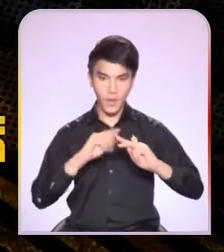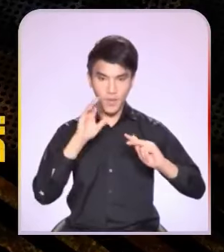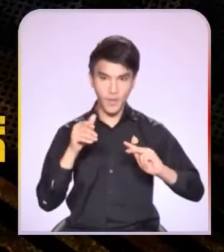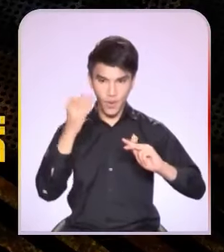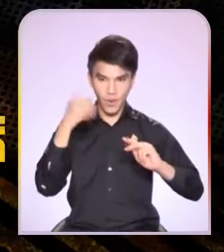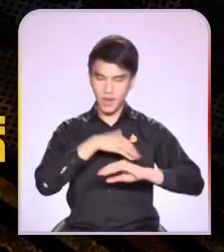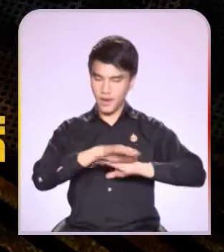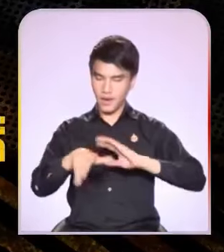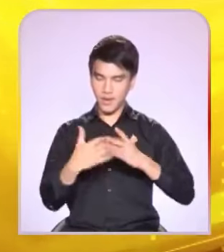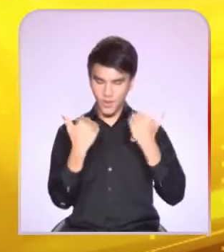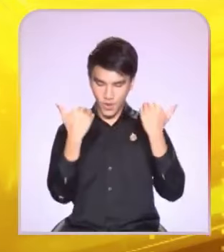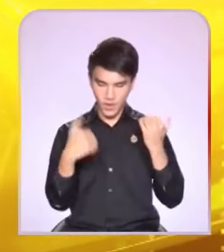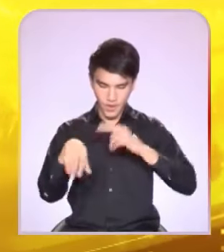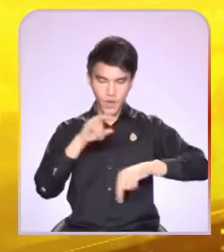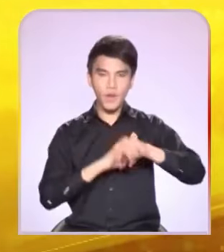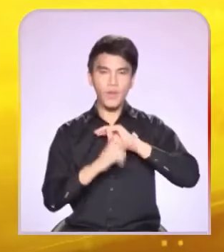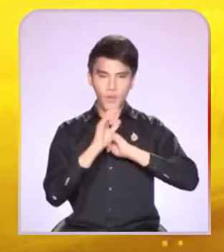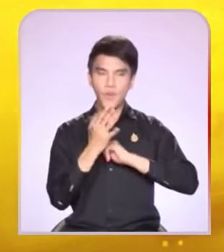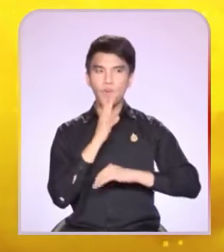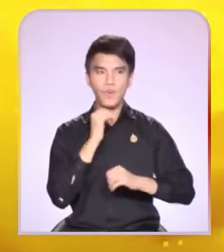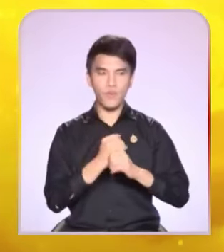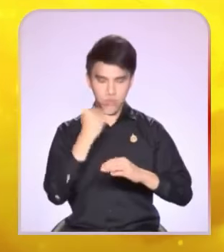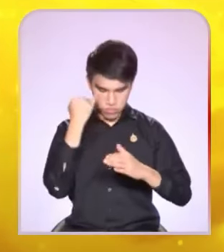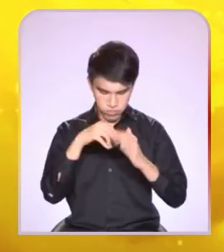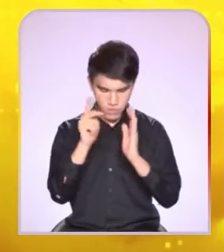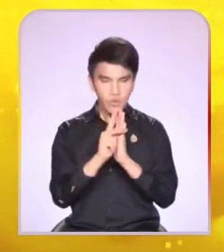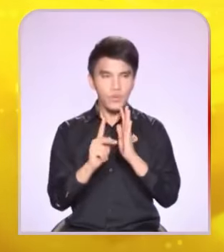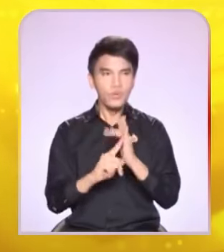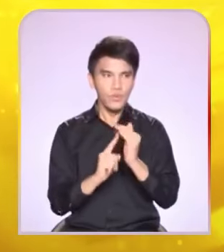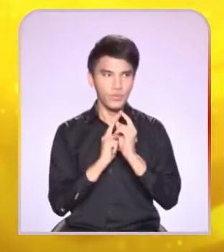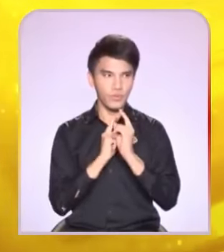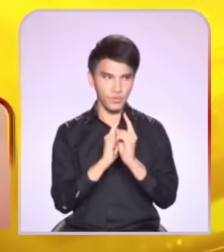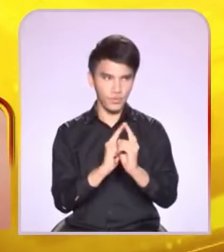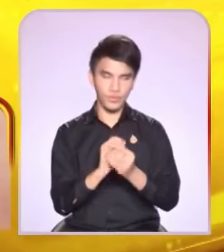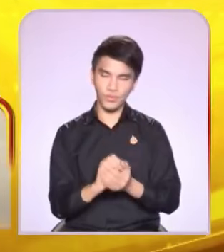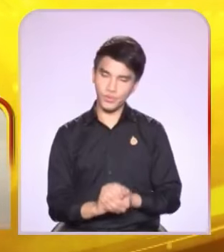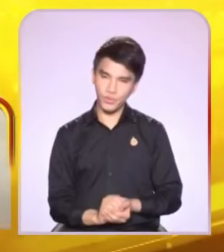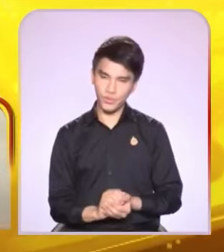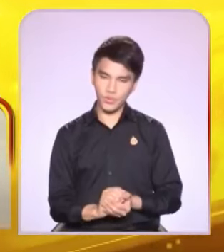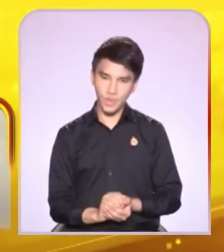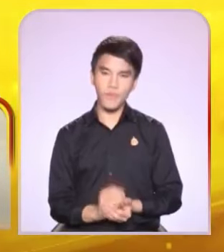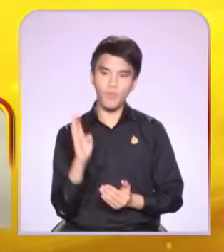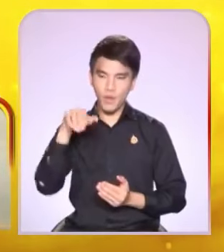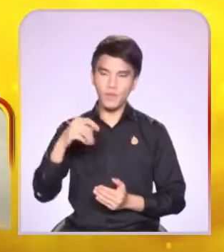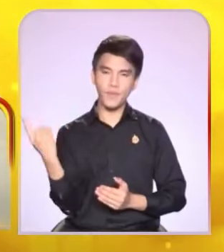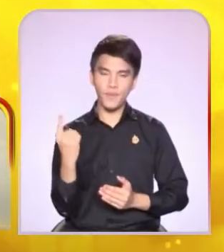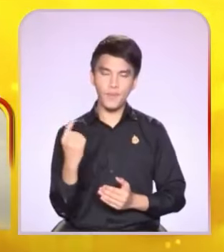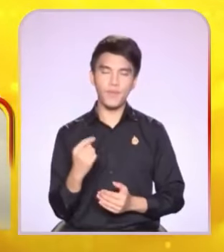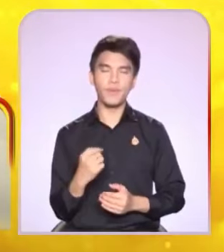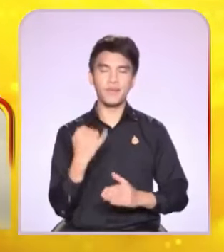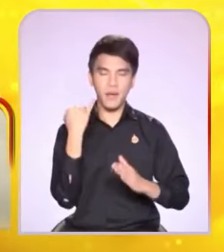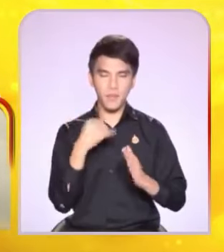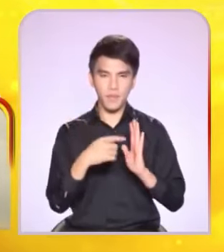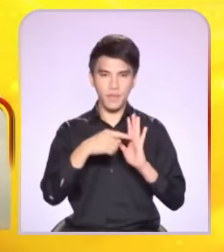กทั้งหมดอยู่ระหว่างการสอบสวนถ้าผิดจะดำเนินการไปตามกฎหมายส่วนของเอกชนจะโดนทั้งแพ่งและอาญ